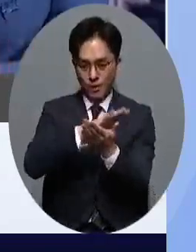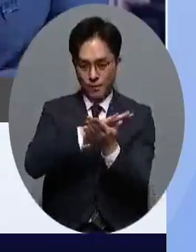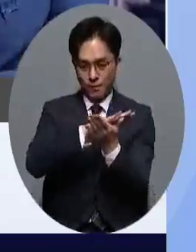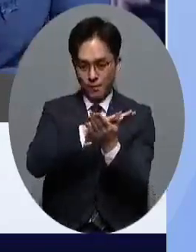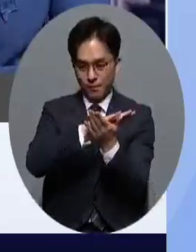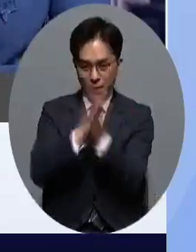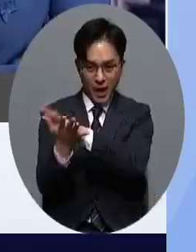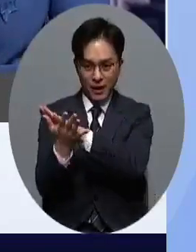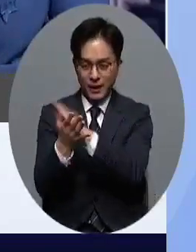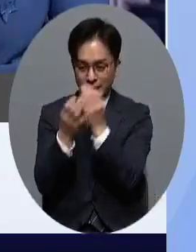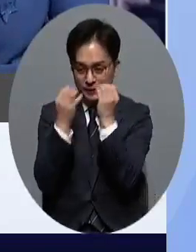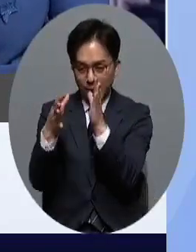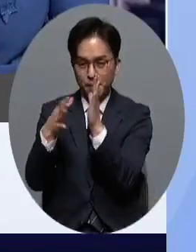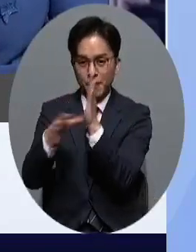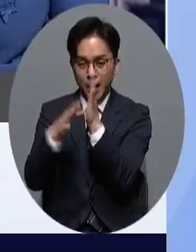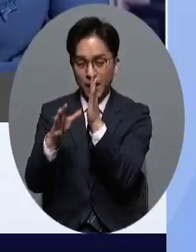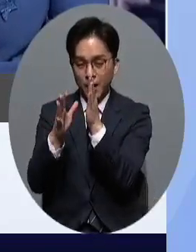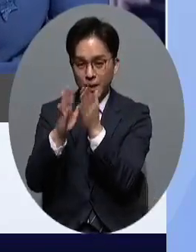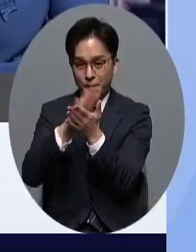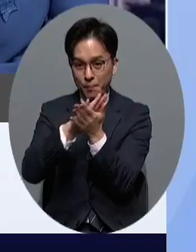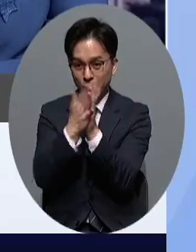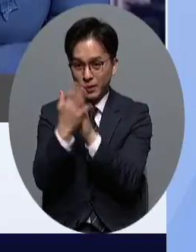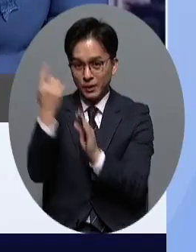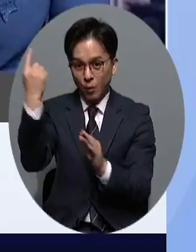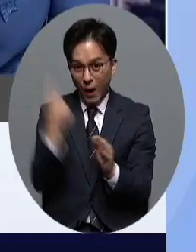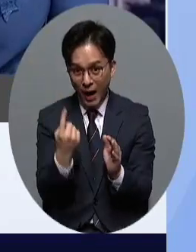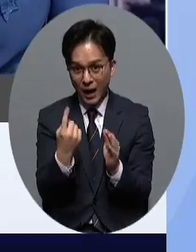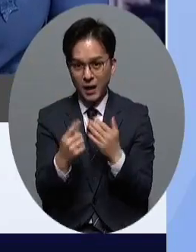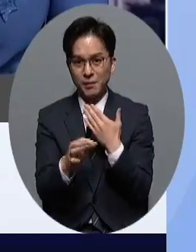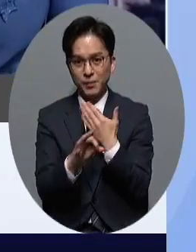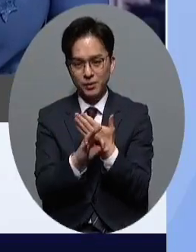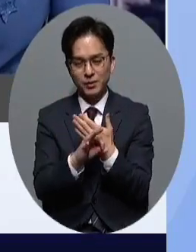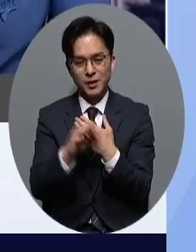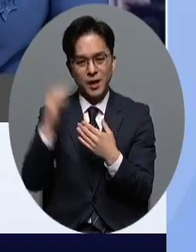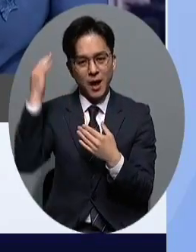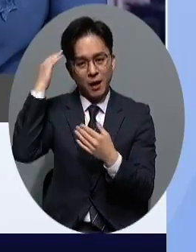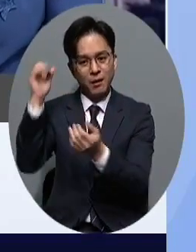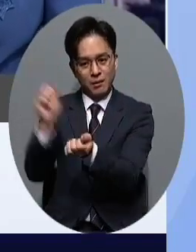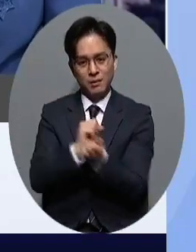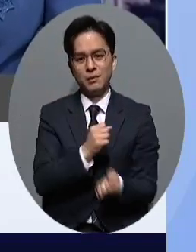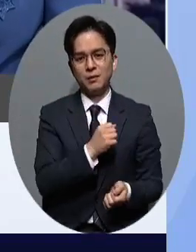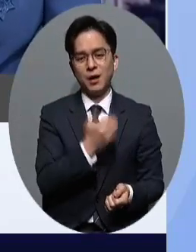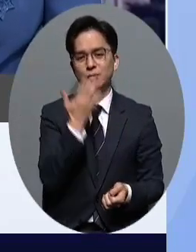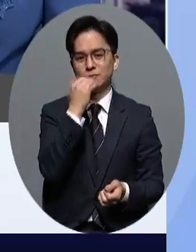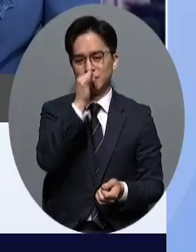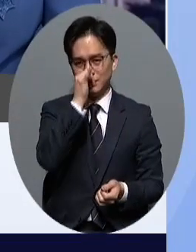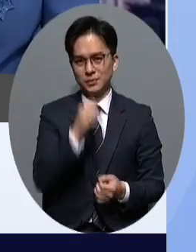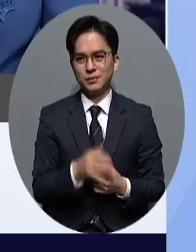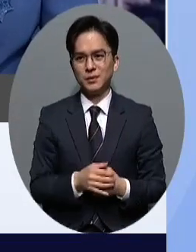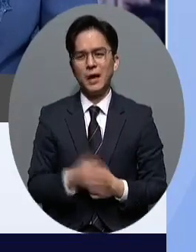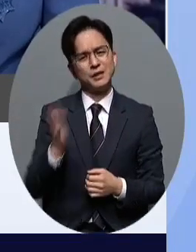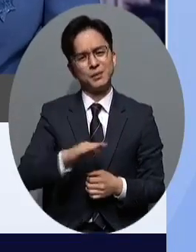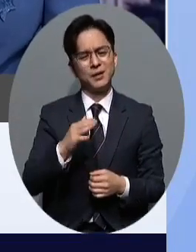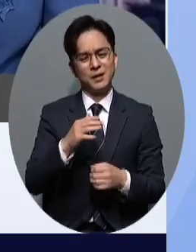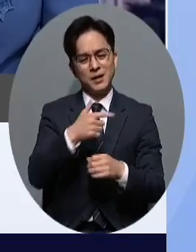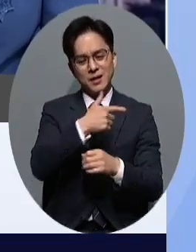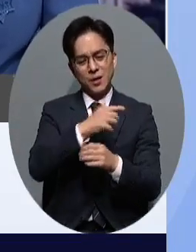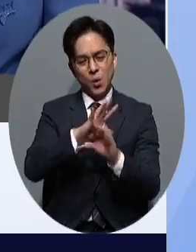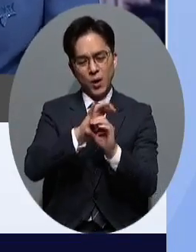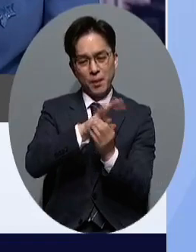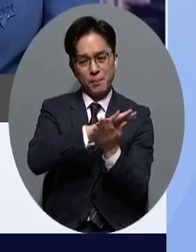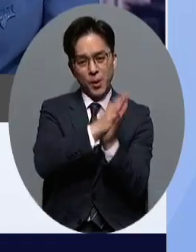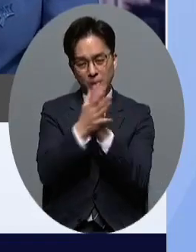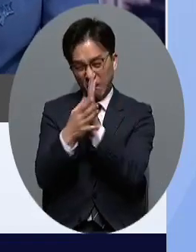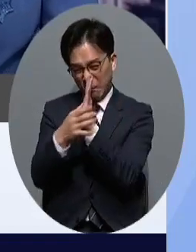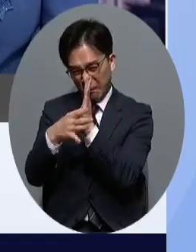완전히 다른 새로운 변이가 나온다면 면역이 저하가 되어 있기 때문에 조금 유행은 올 수 있지만 저는 크게 그렇진